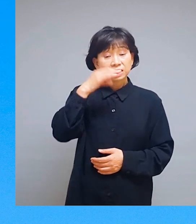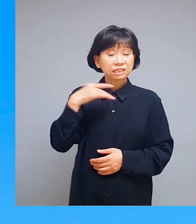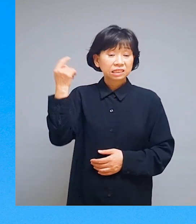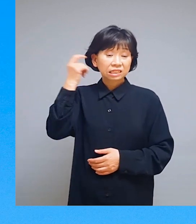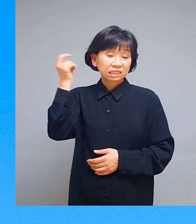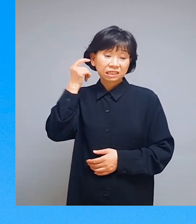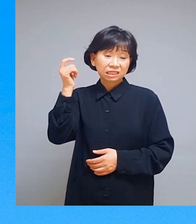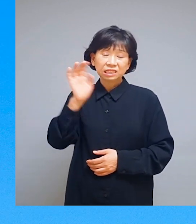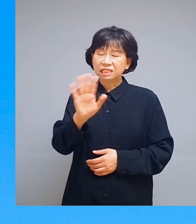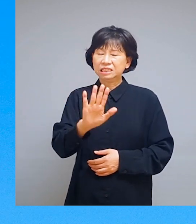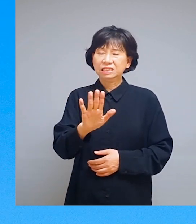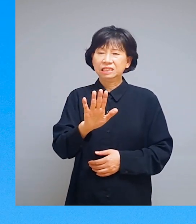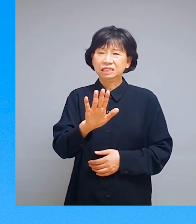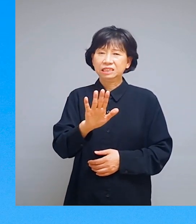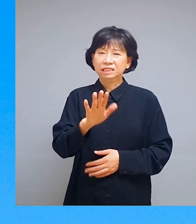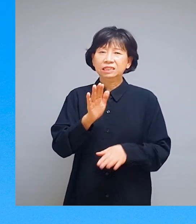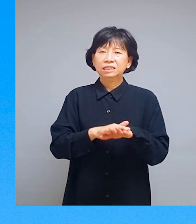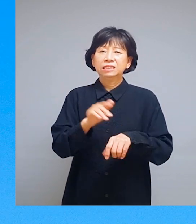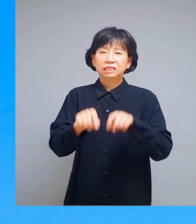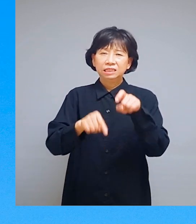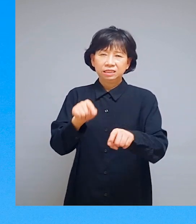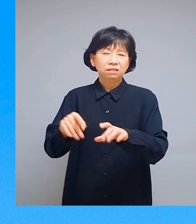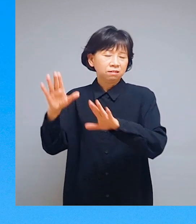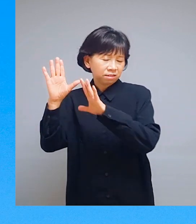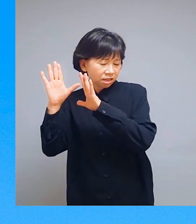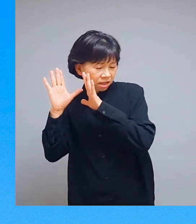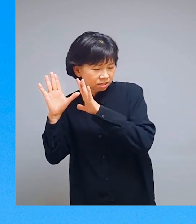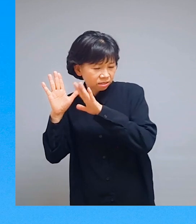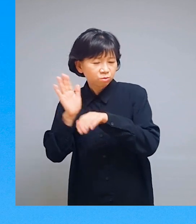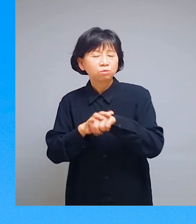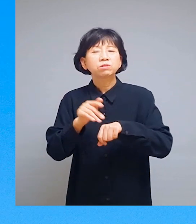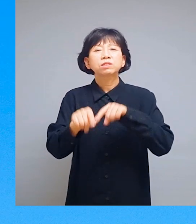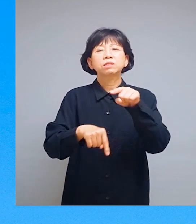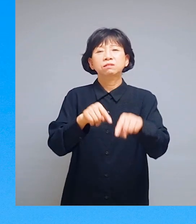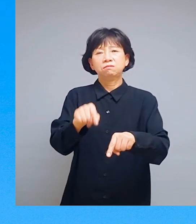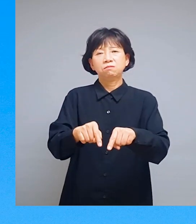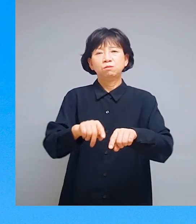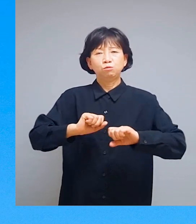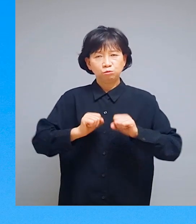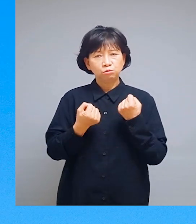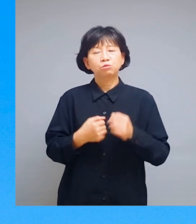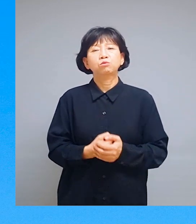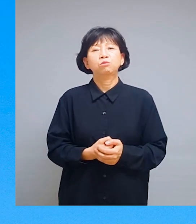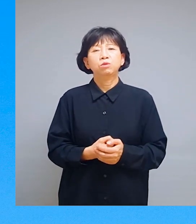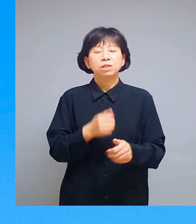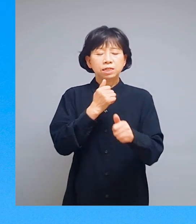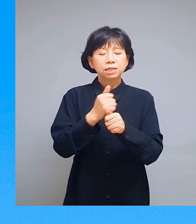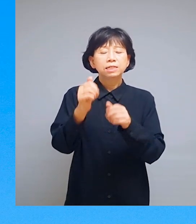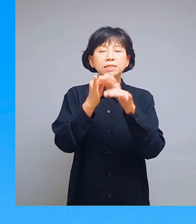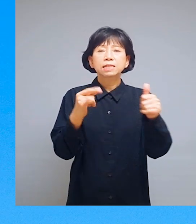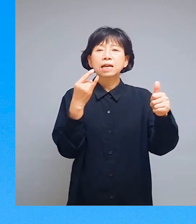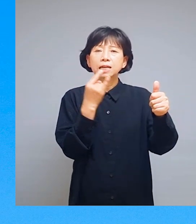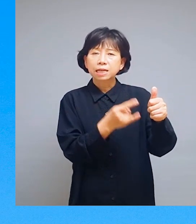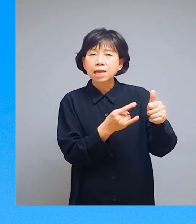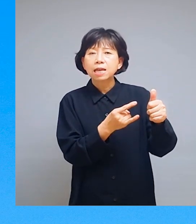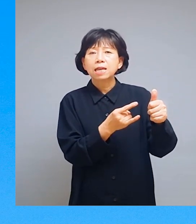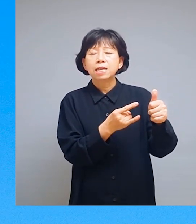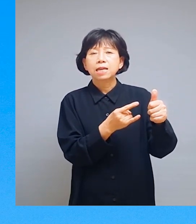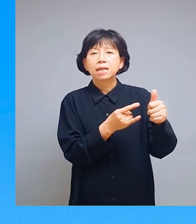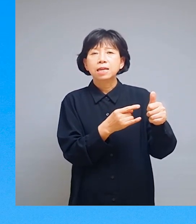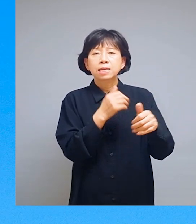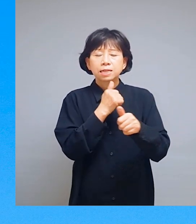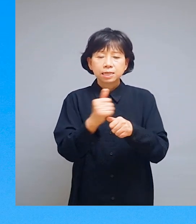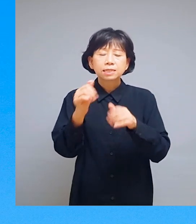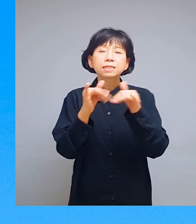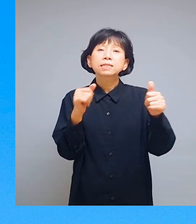것이 중요하다라고 이야기하고 있는 거예요. 그리고 예수님은 이기는 그에게라고 지금 7절에서 말씀이 나오죠.